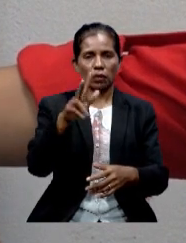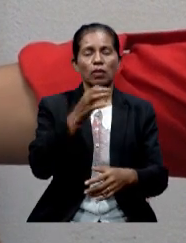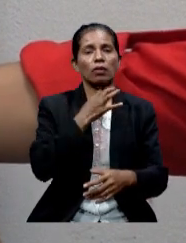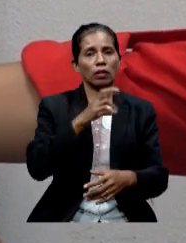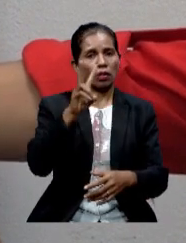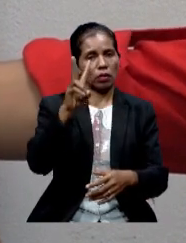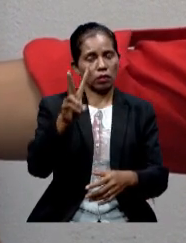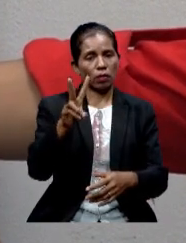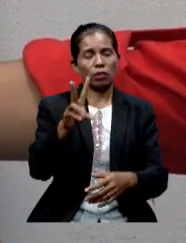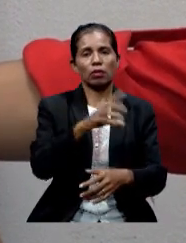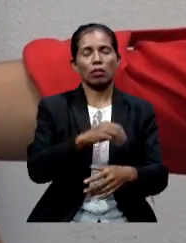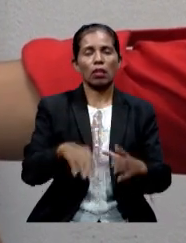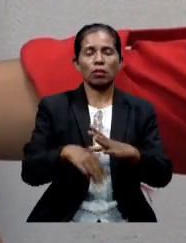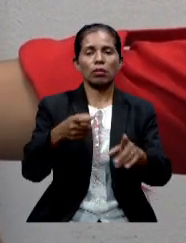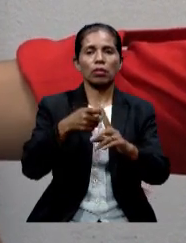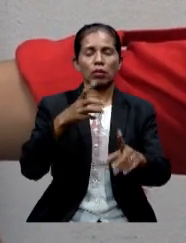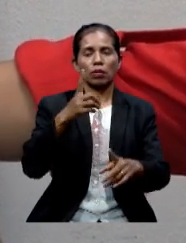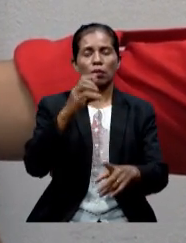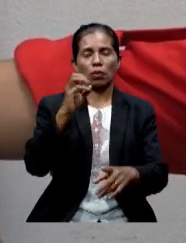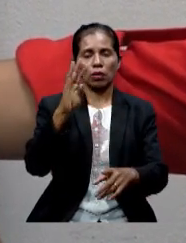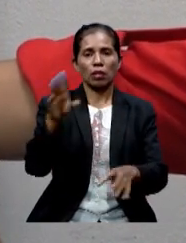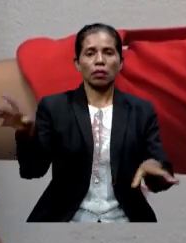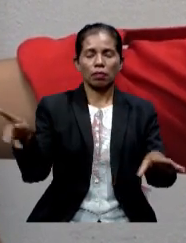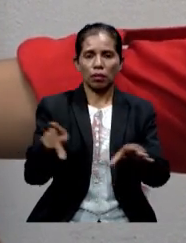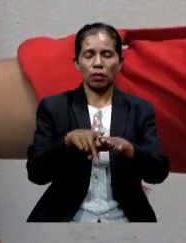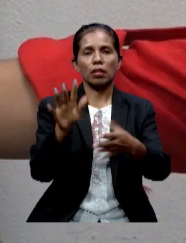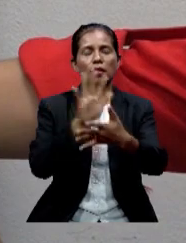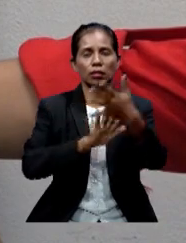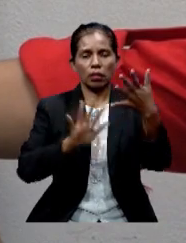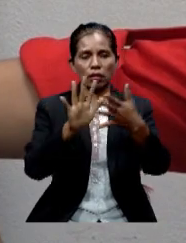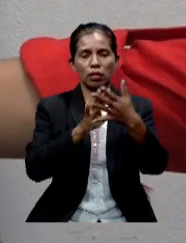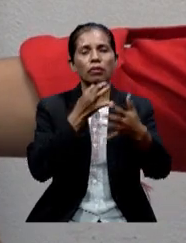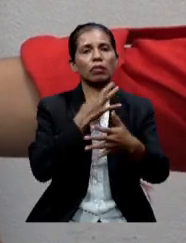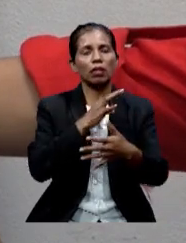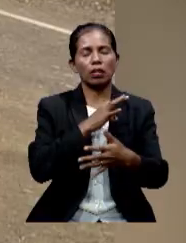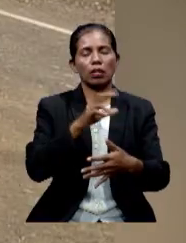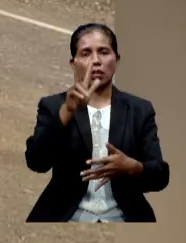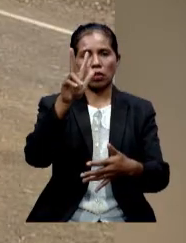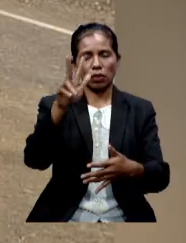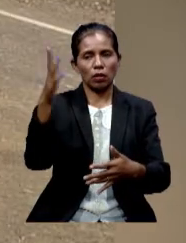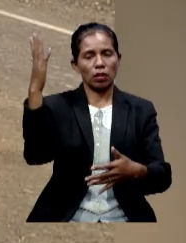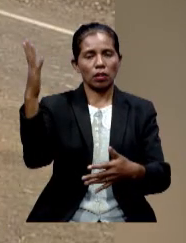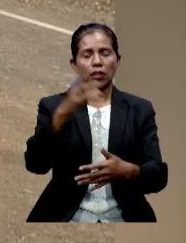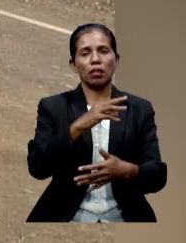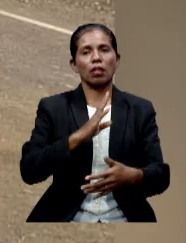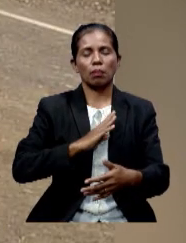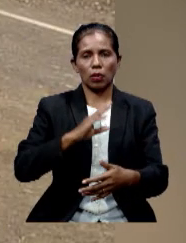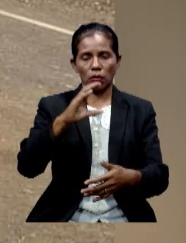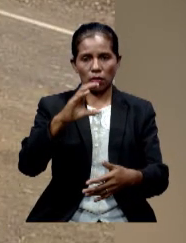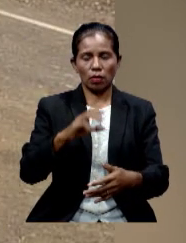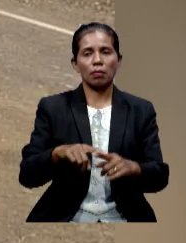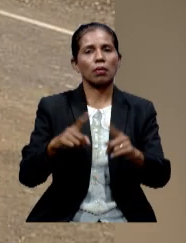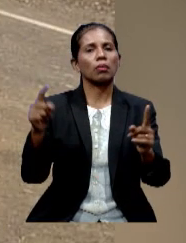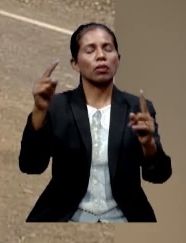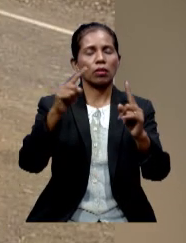rua sai husi Don Bosco Comoro atau ba partisipa seremonia ba fraterna intolu ni ordenasaun ni fatu makabau kau. Mai beto